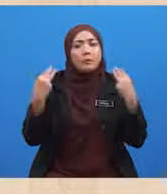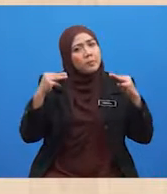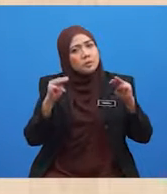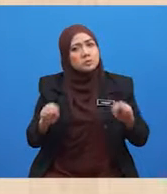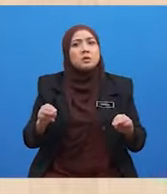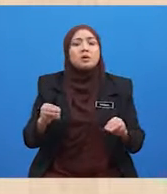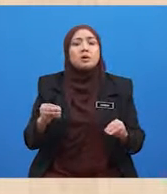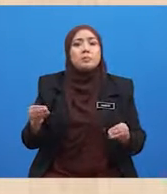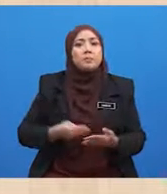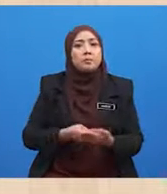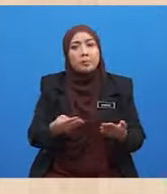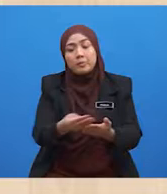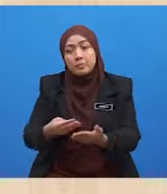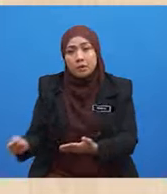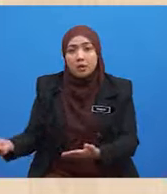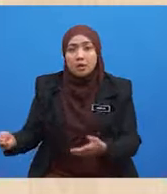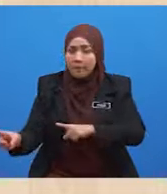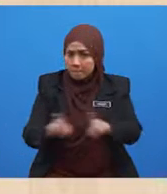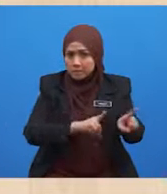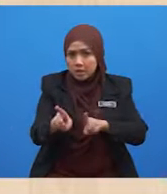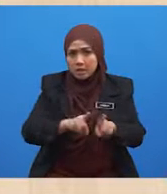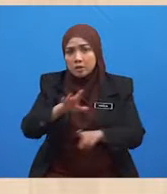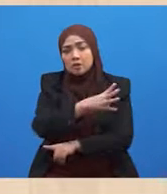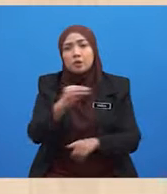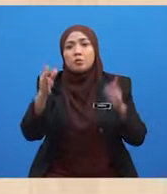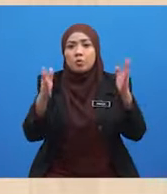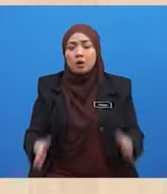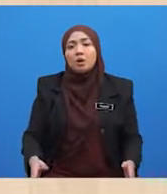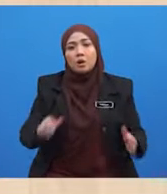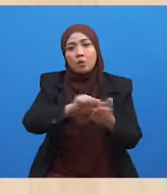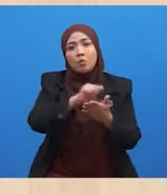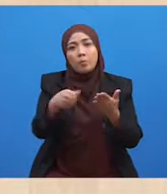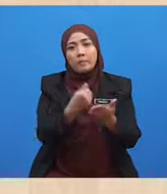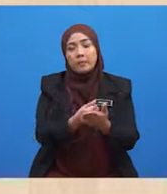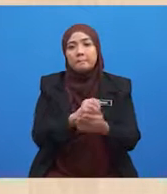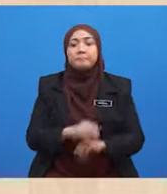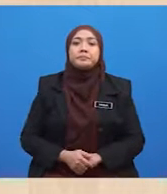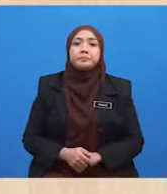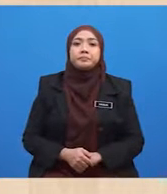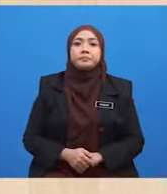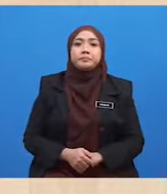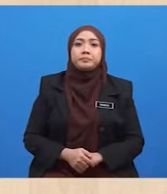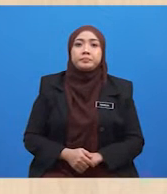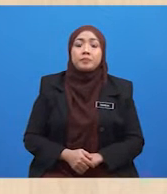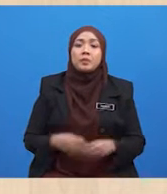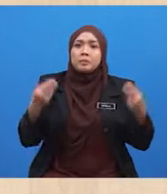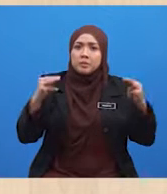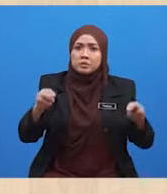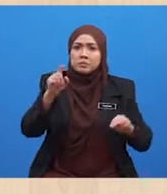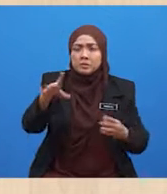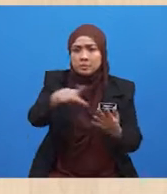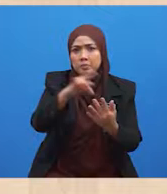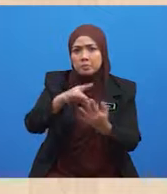pemasak pembekas bersaing dan orang awam uraian kedua pemasar harus